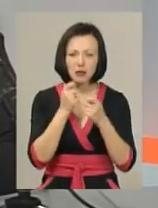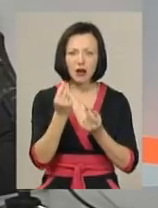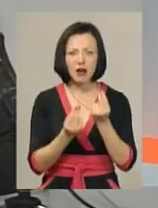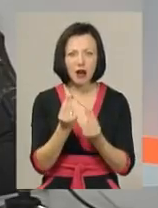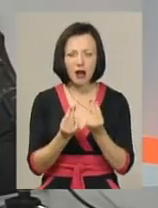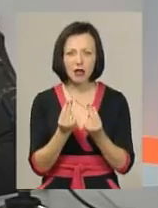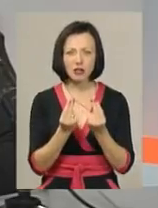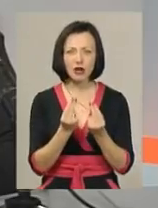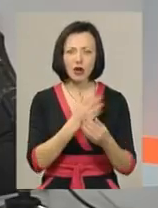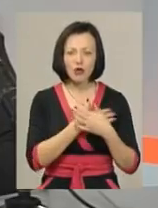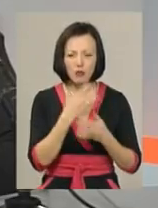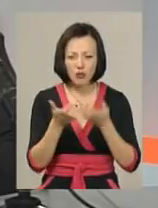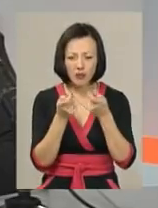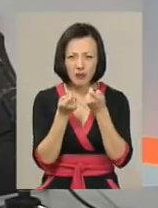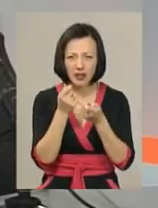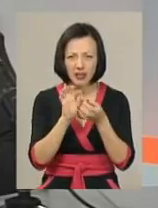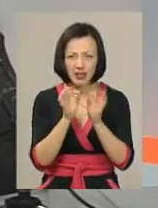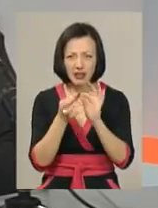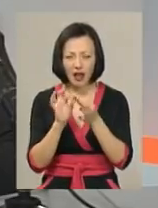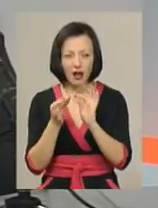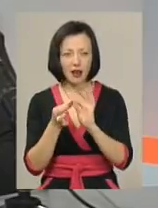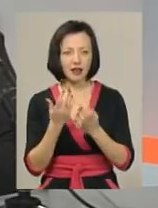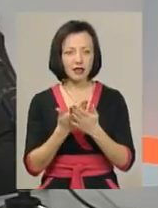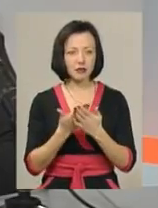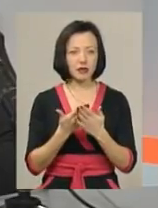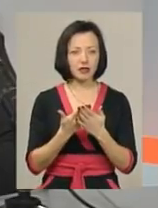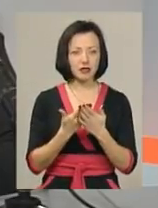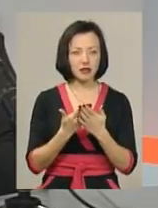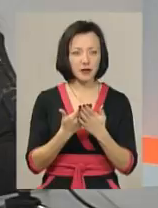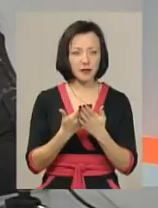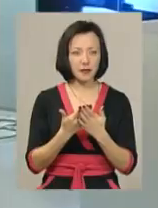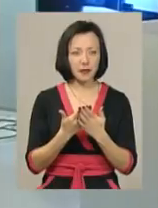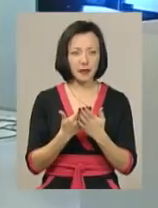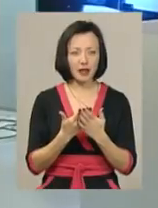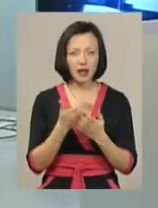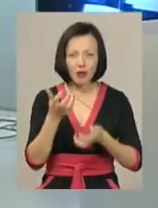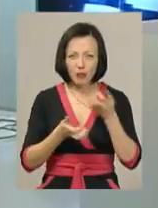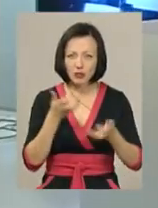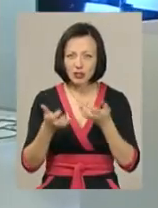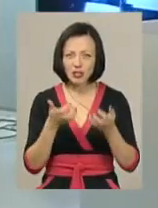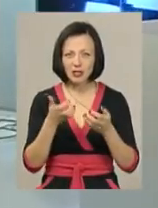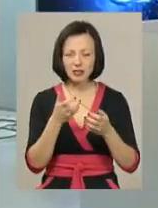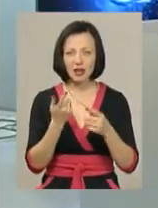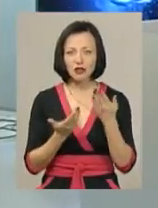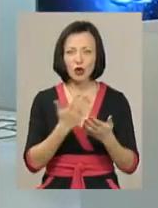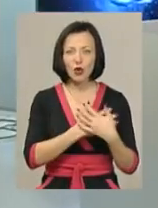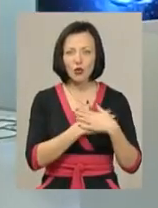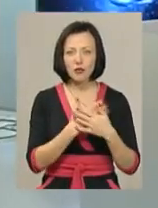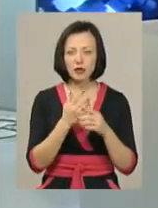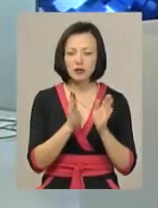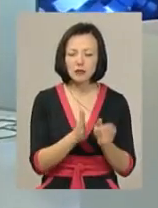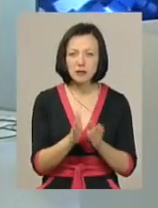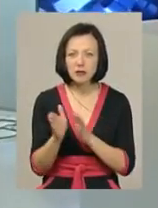грається любить розбирати мілкі детальки якщо вона любить копошитися там чомусь якщо вона любить так